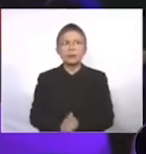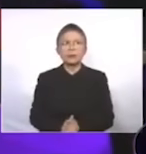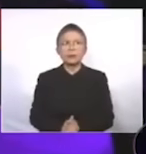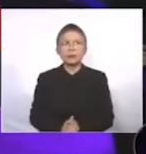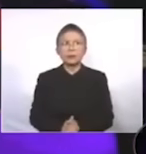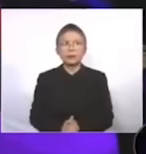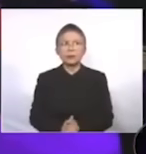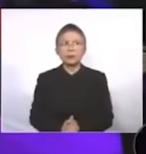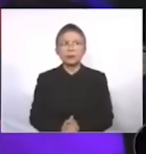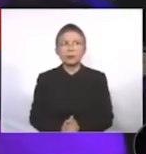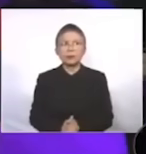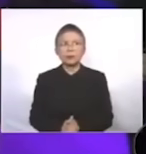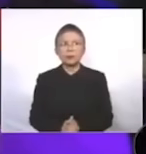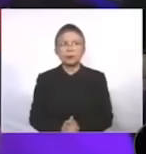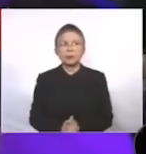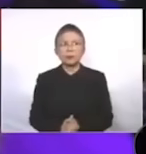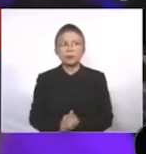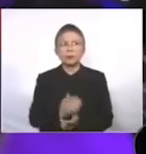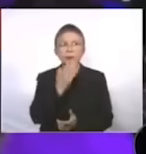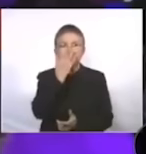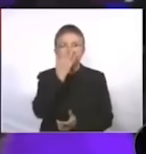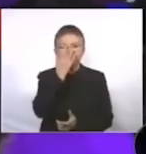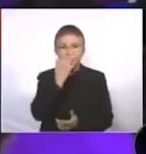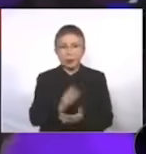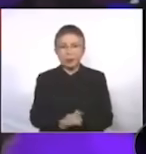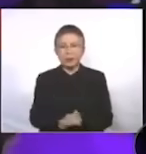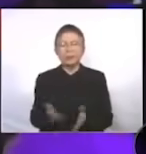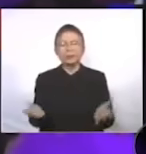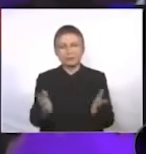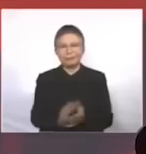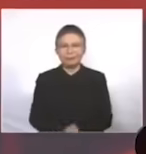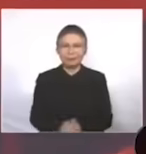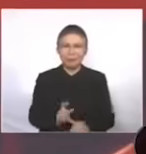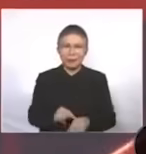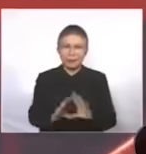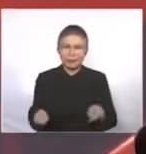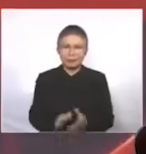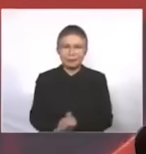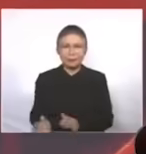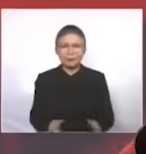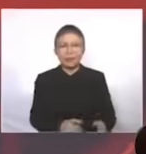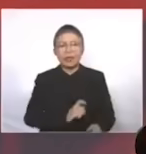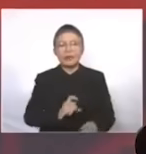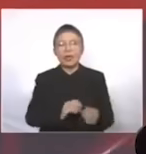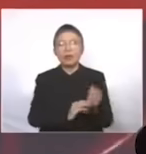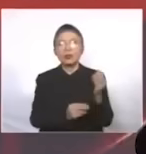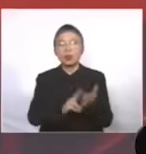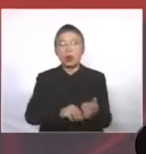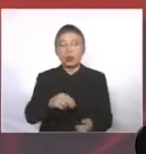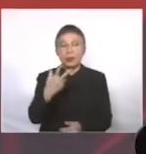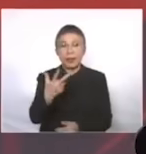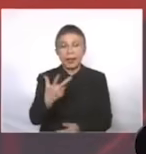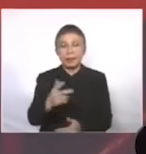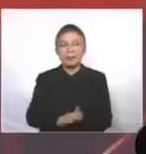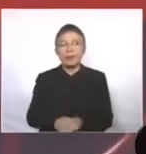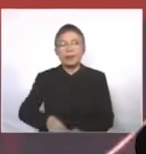dan mungkin juga ketakutan karena hasil-hasil dari ee poling itu enggak ada yang hasilnya itu memadai